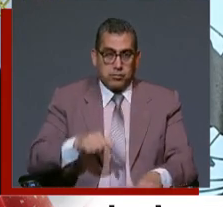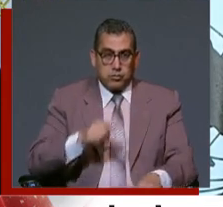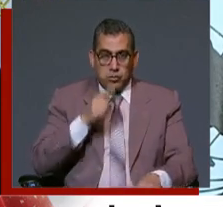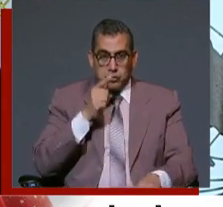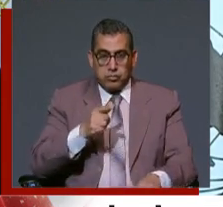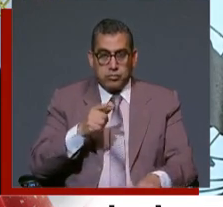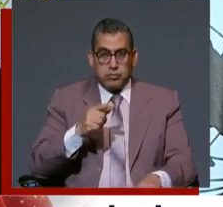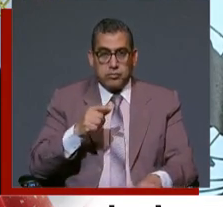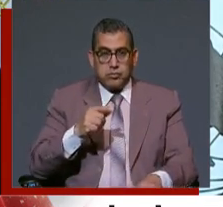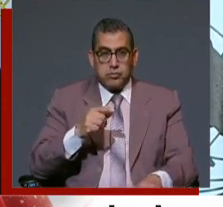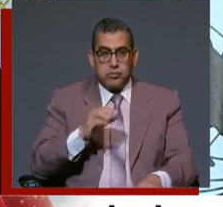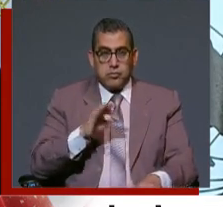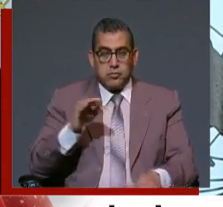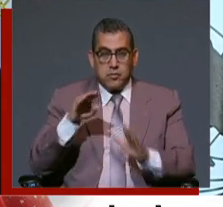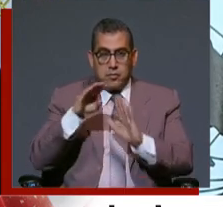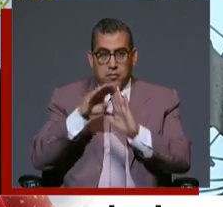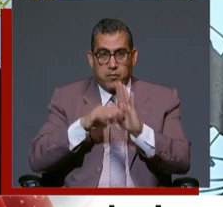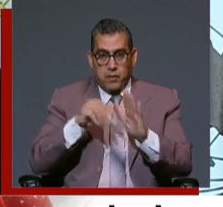الاقتصاد الأفريقي. وأنا